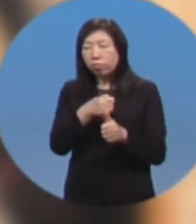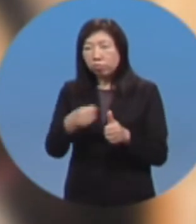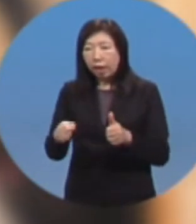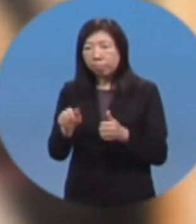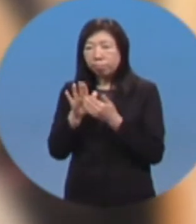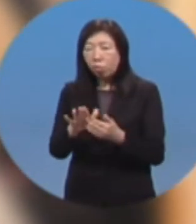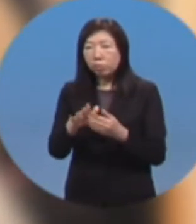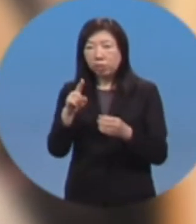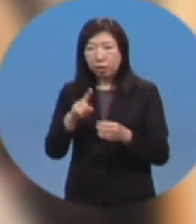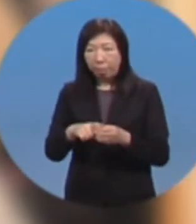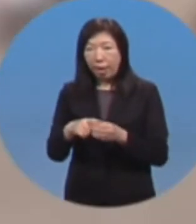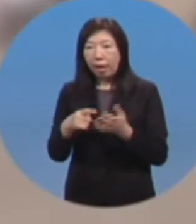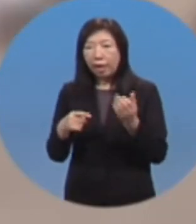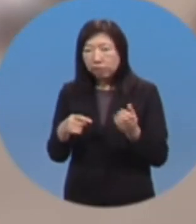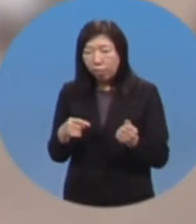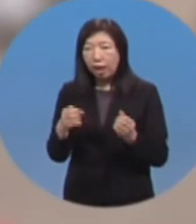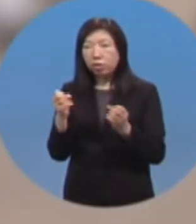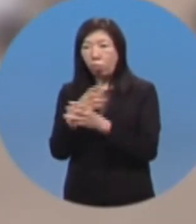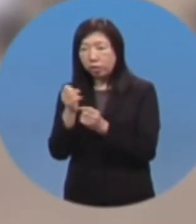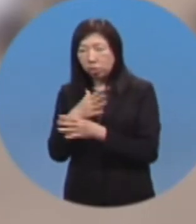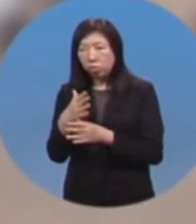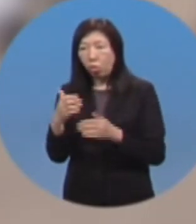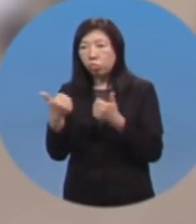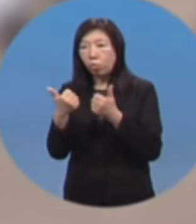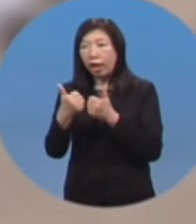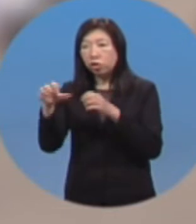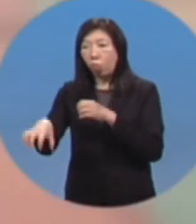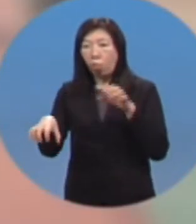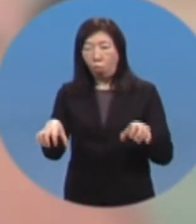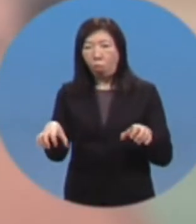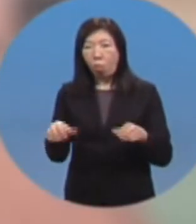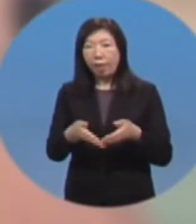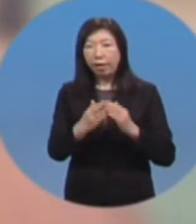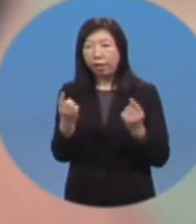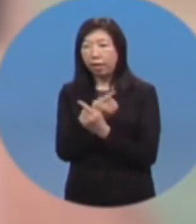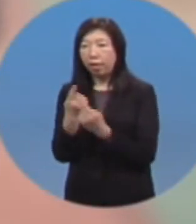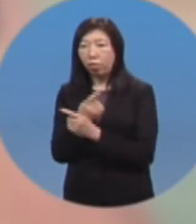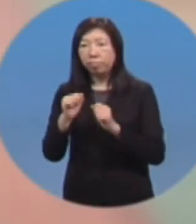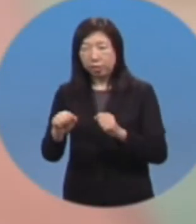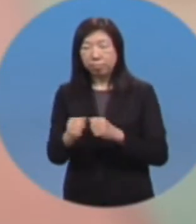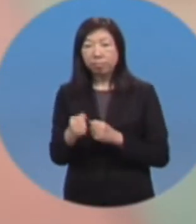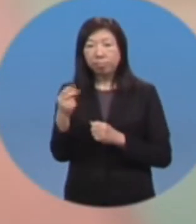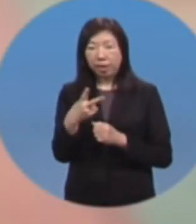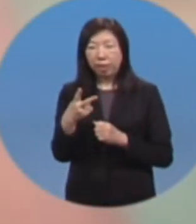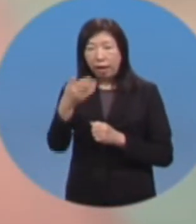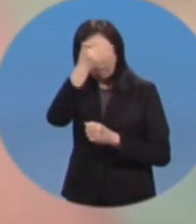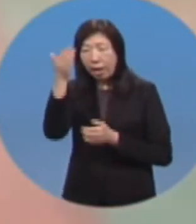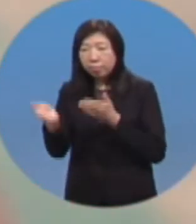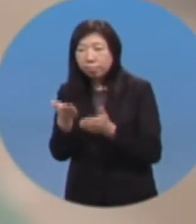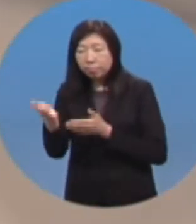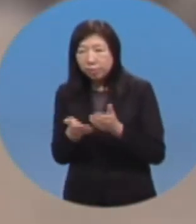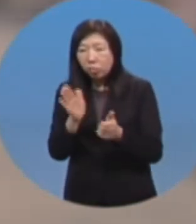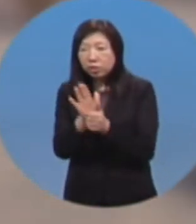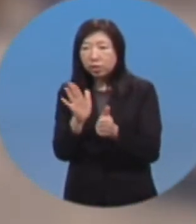に向け、柏・銚子の児童相談所2カ所の建て替えに着手します。またヤングケアラーの支援体